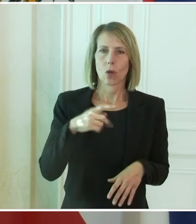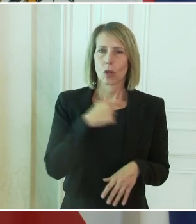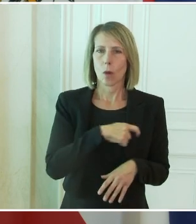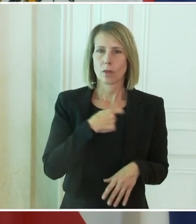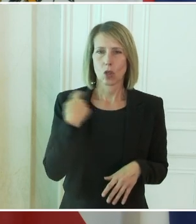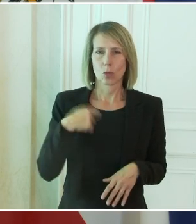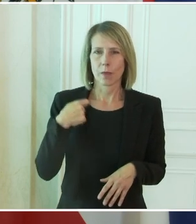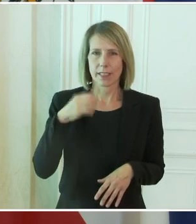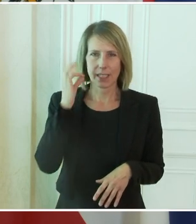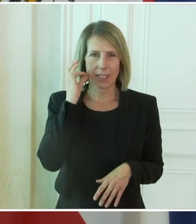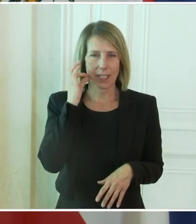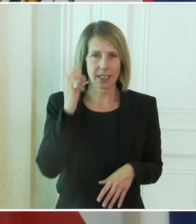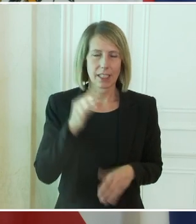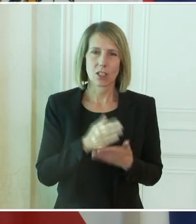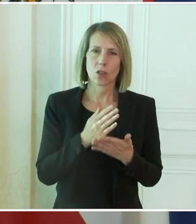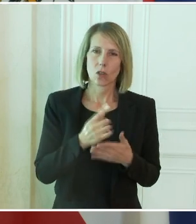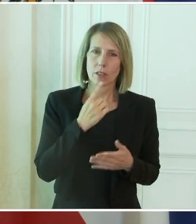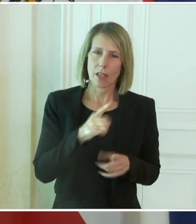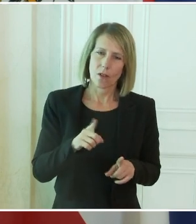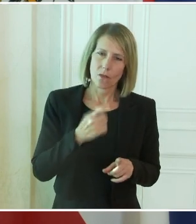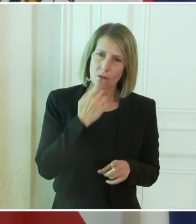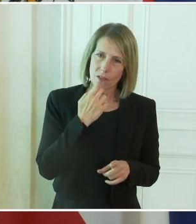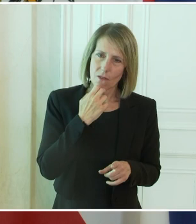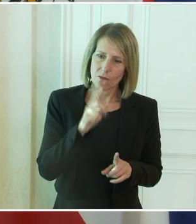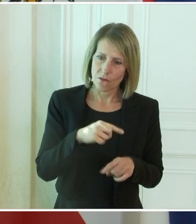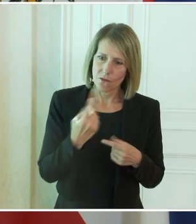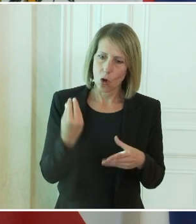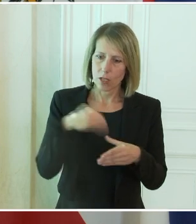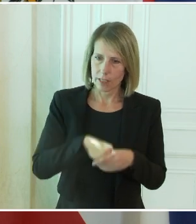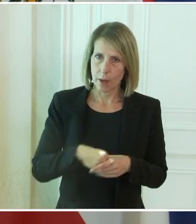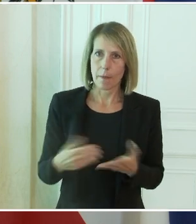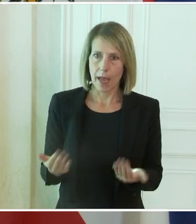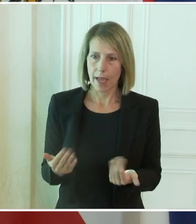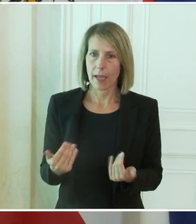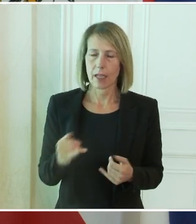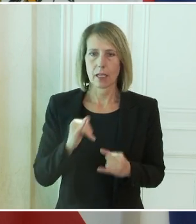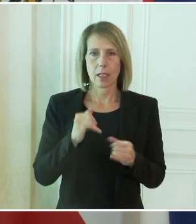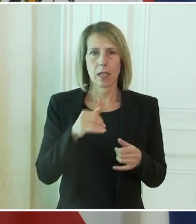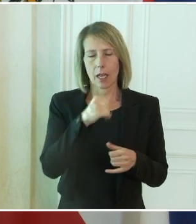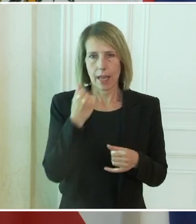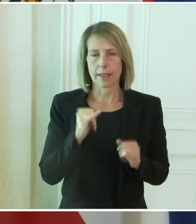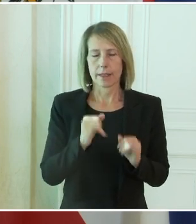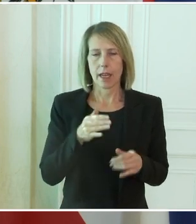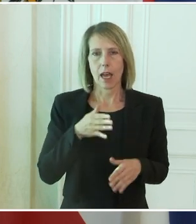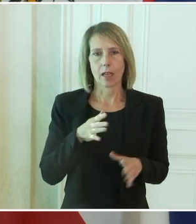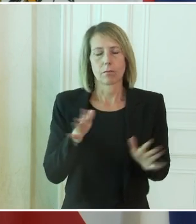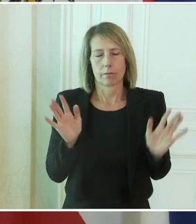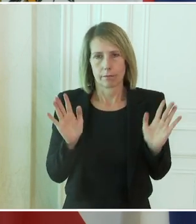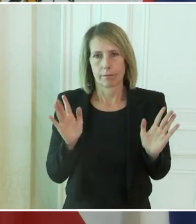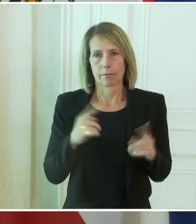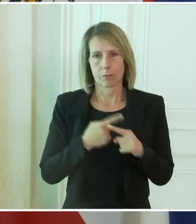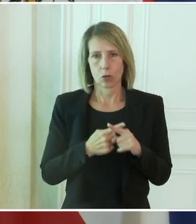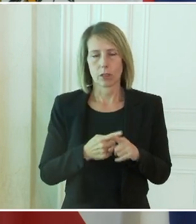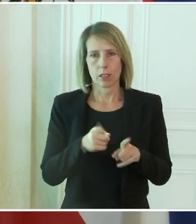davon gesprochen hat, we want them in. Also gehe ich auch davon aus, dass es hier aller Voraussicht nach eine positive Stellungnahme geben